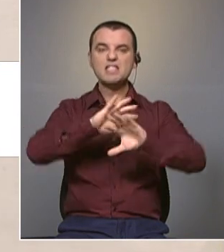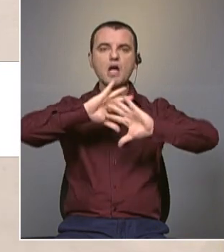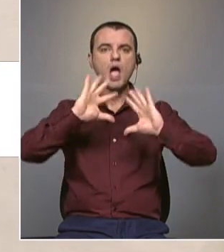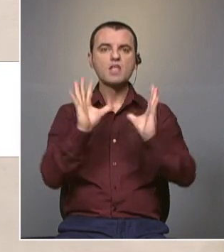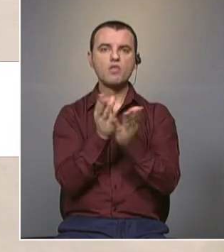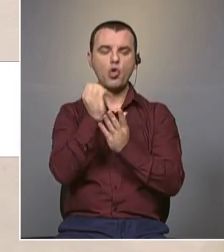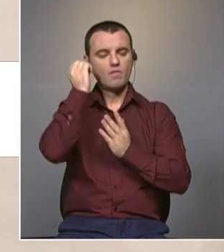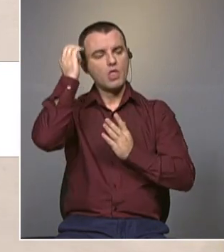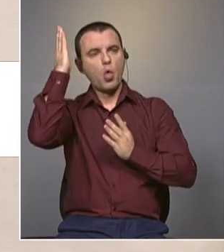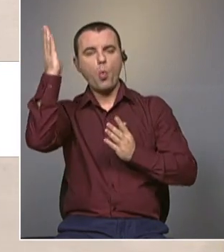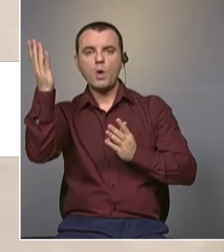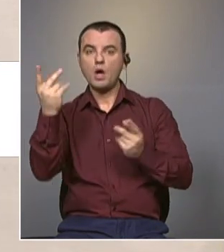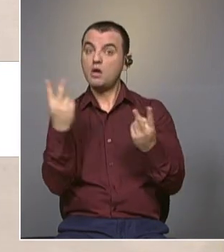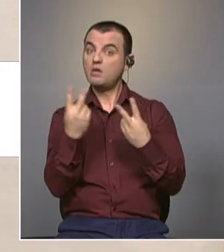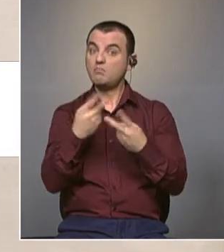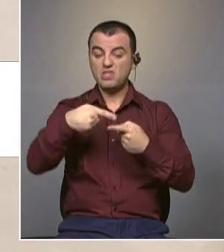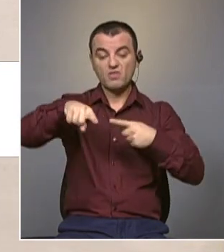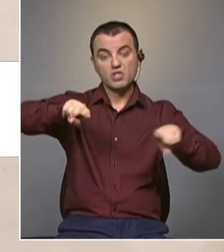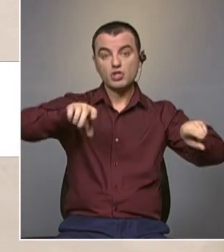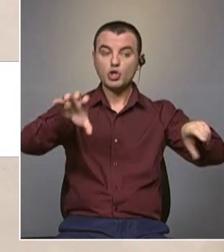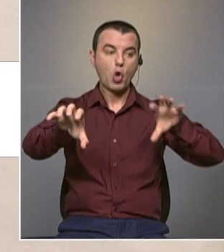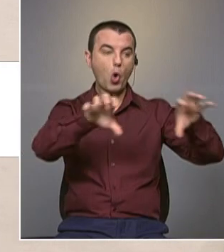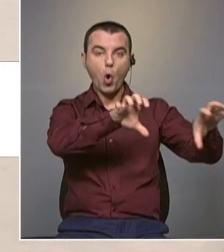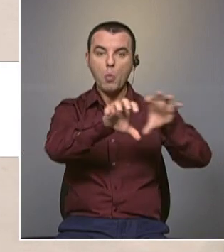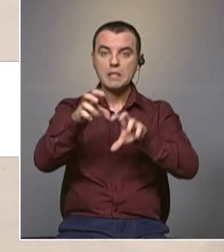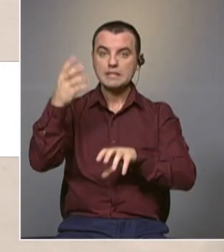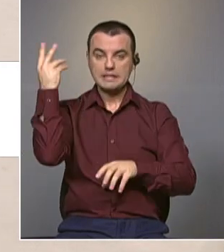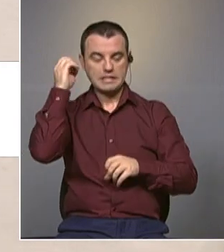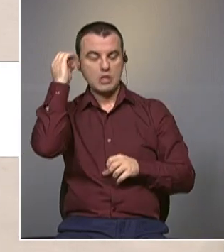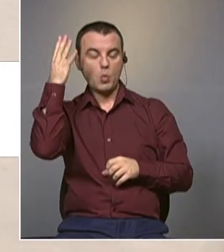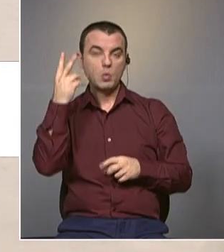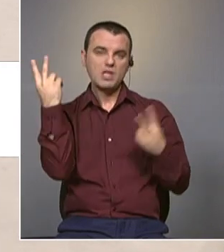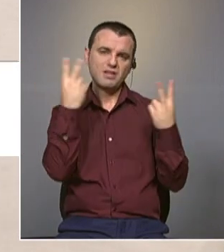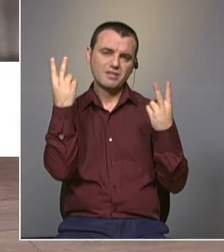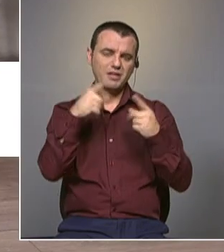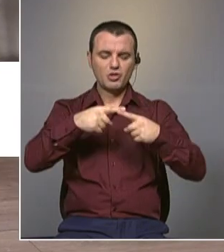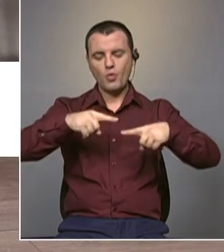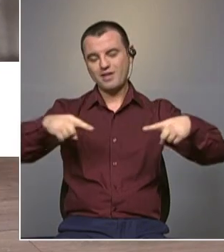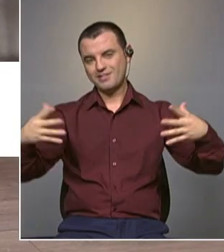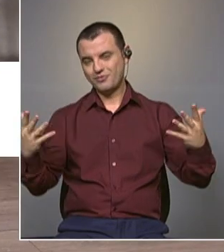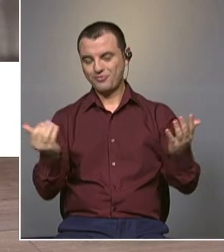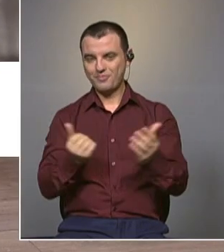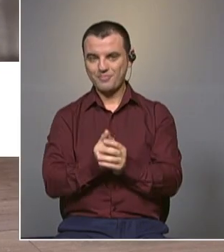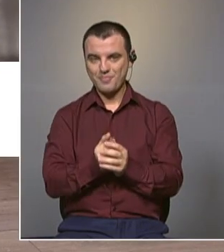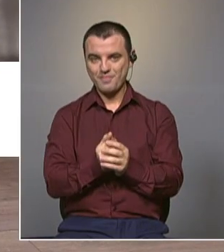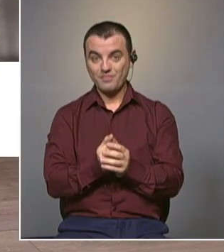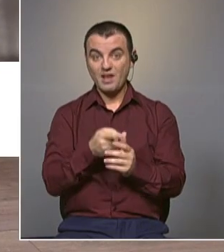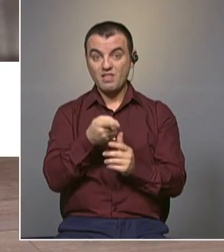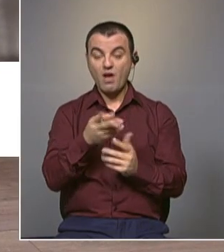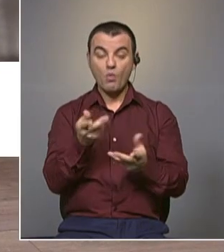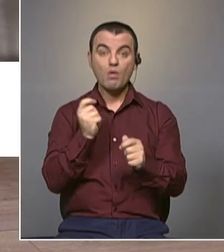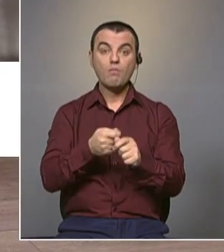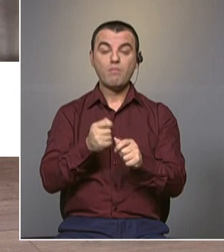в различните области на науката разбирането за световна наука е доста различно. Е, сигурно, да. Това, което правят